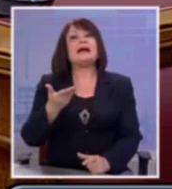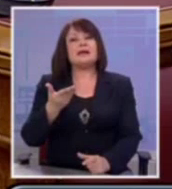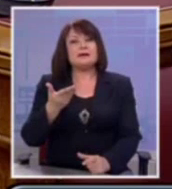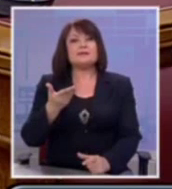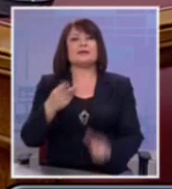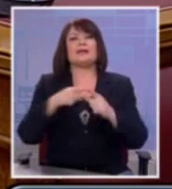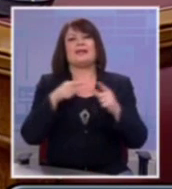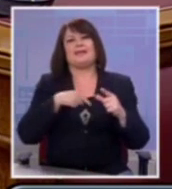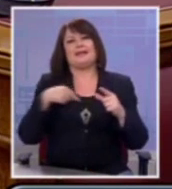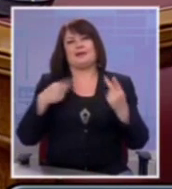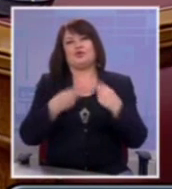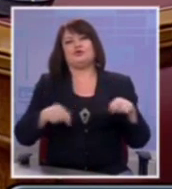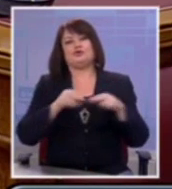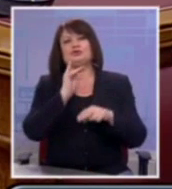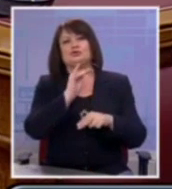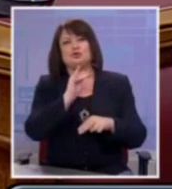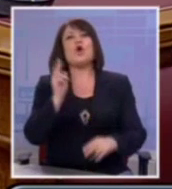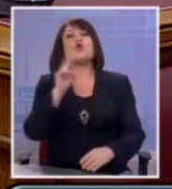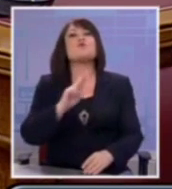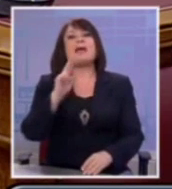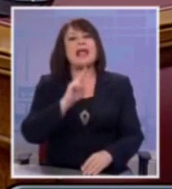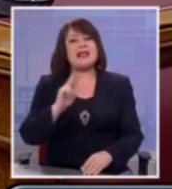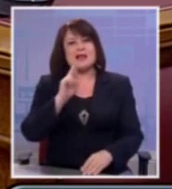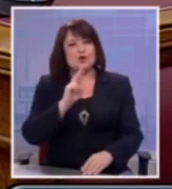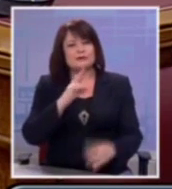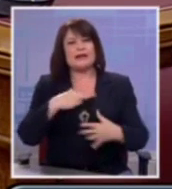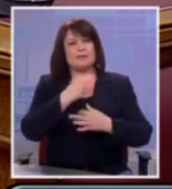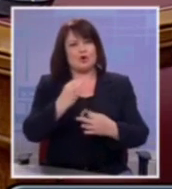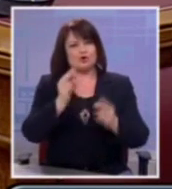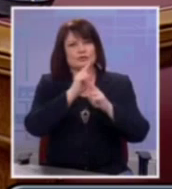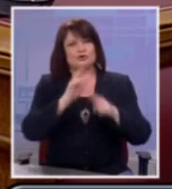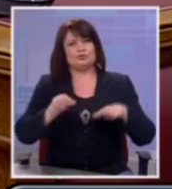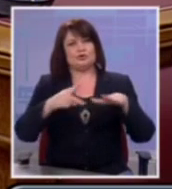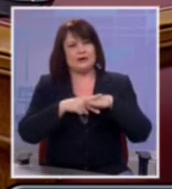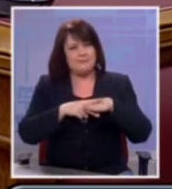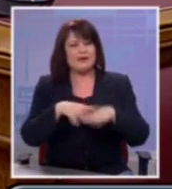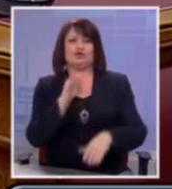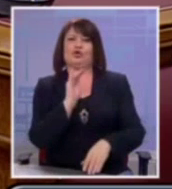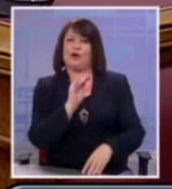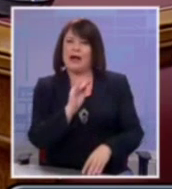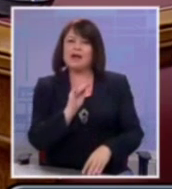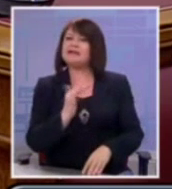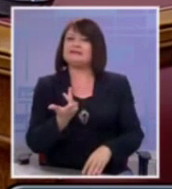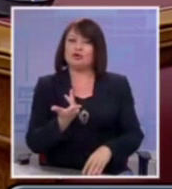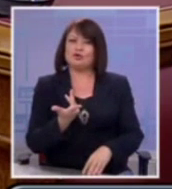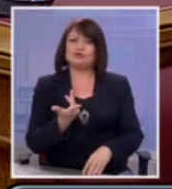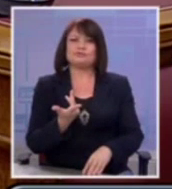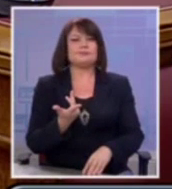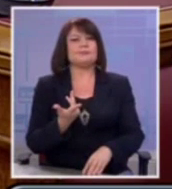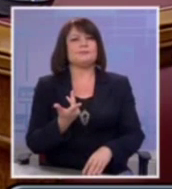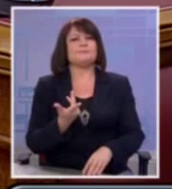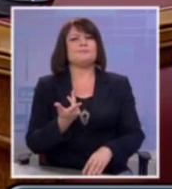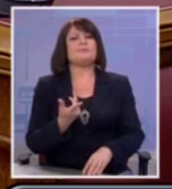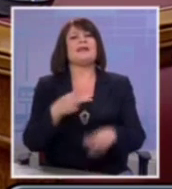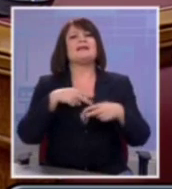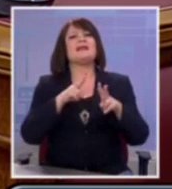την Ελλάδα, ο Στρόους-Καν κάλεσε τον Παγιώτη Ρουβελιώτη, τον εκπρόσωπο της Ελλάδας του Δουνουτού, ως εναλλακτικό εκτελεστικό διοικητή